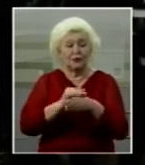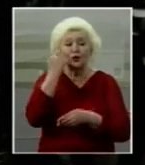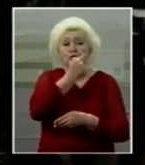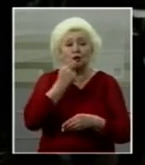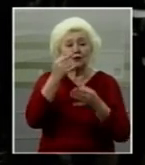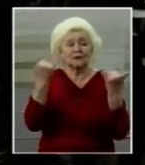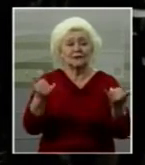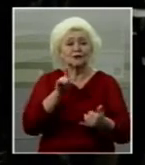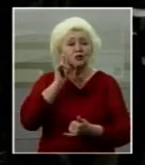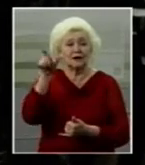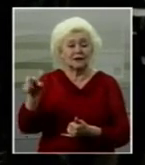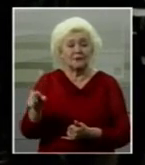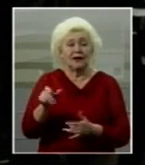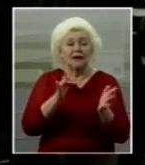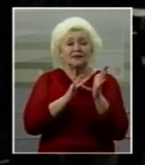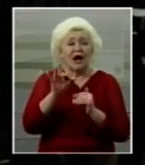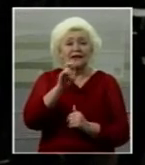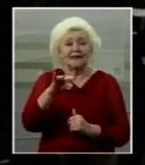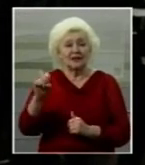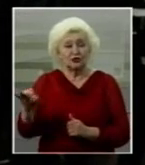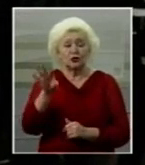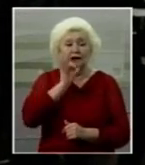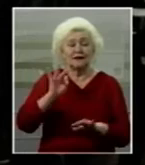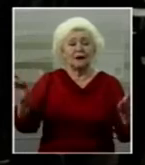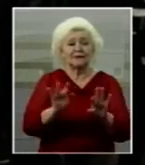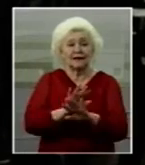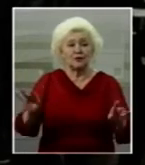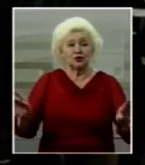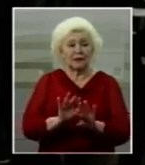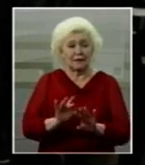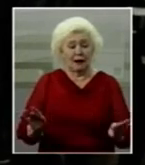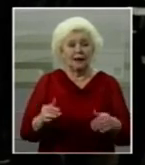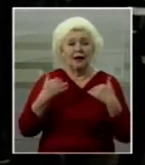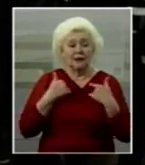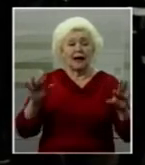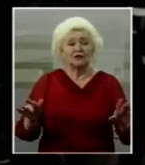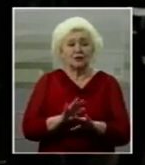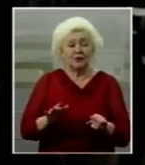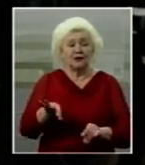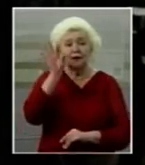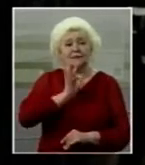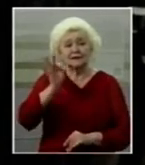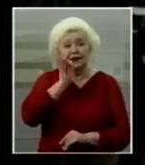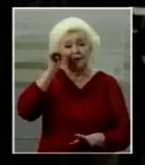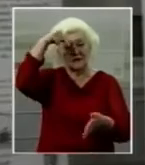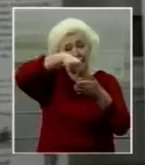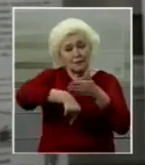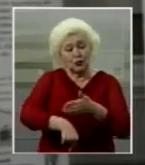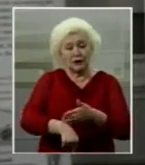у сучасної молоді. Святослав Ріхтер – німецький музикант, піаніст, наш піаніст з німецьким